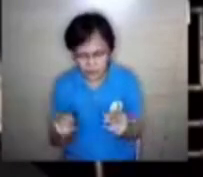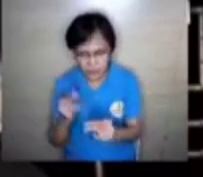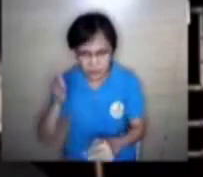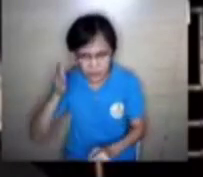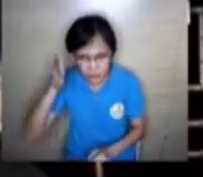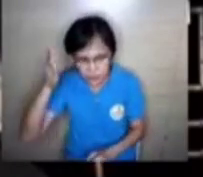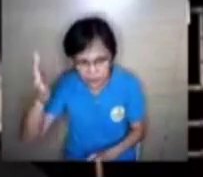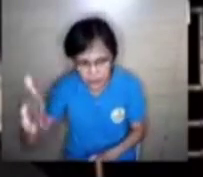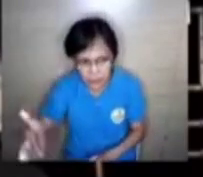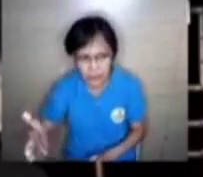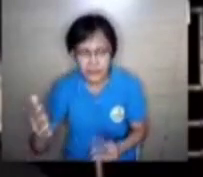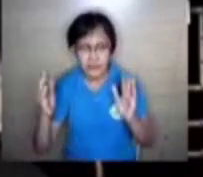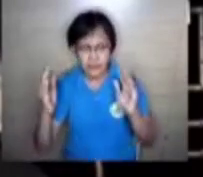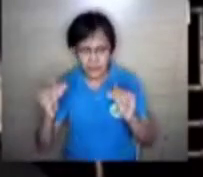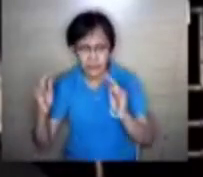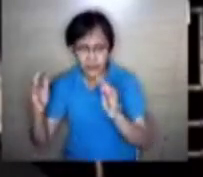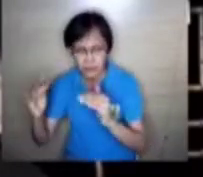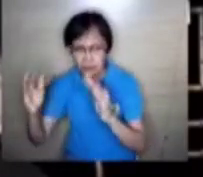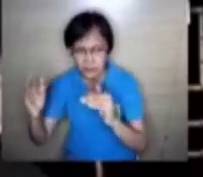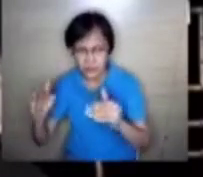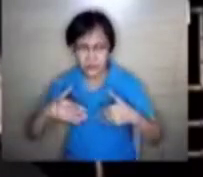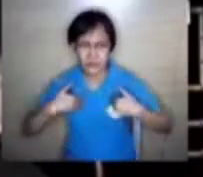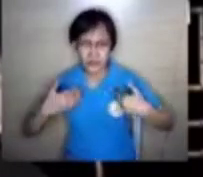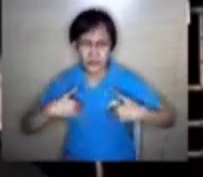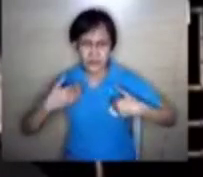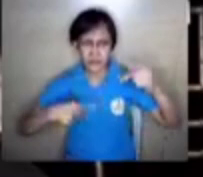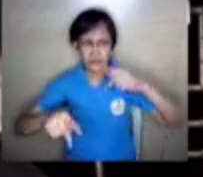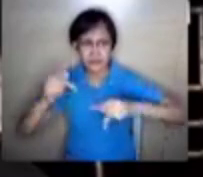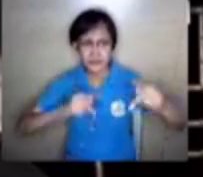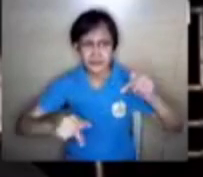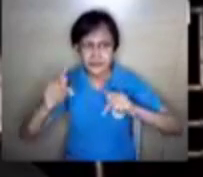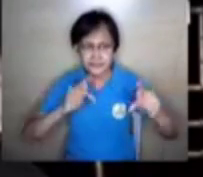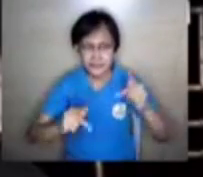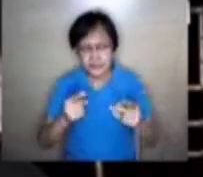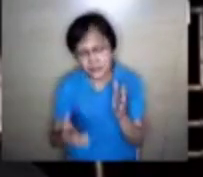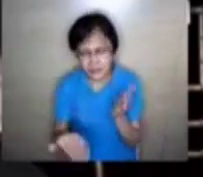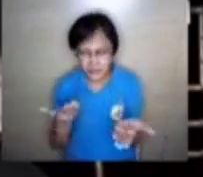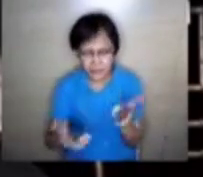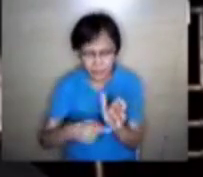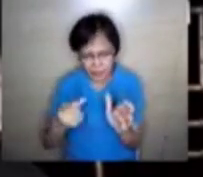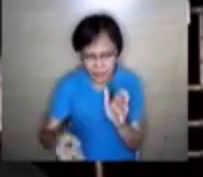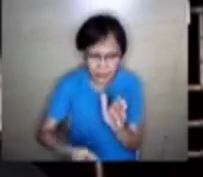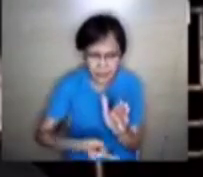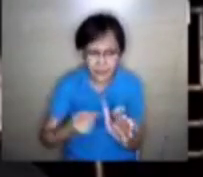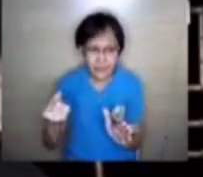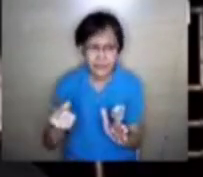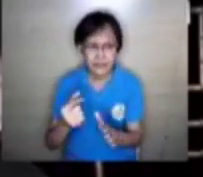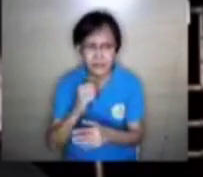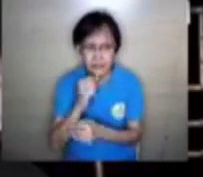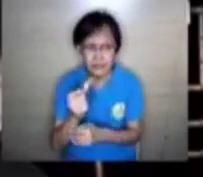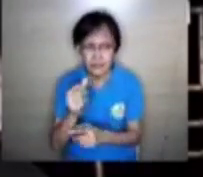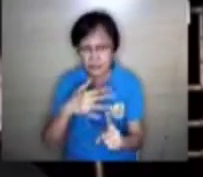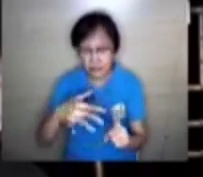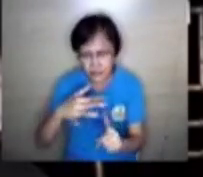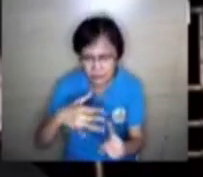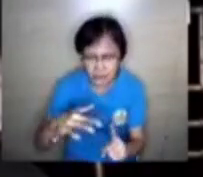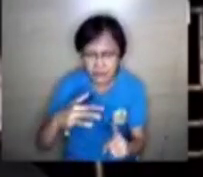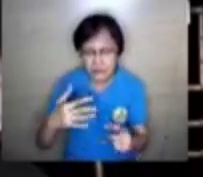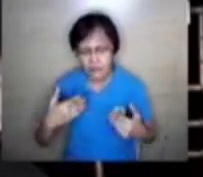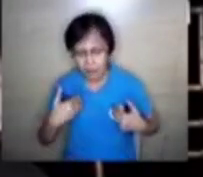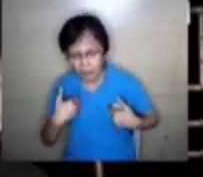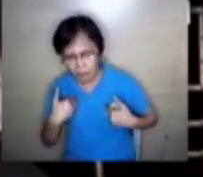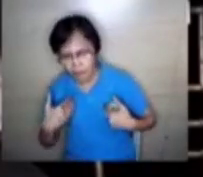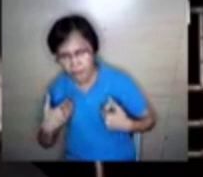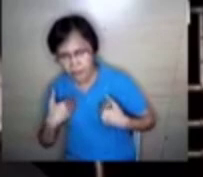Marami sa mga ginagawa natin ngayon. Oo, minsan unang napapansin yung mga gaya ng pamaskong handog,